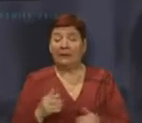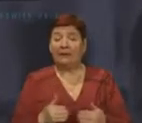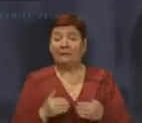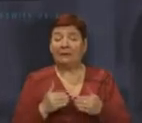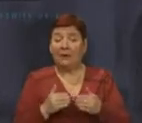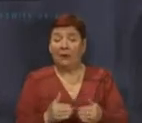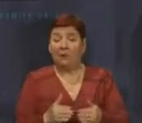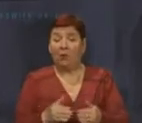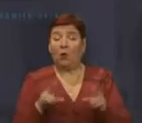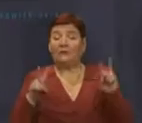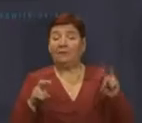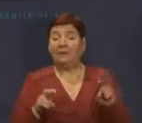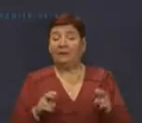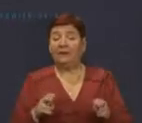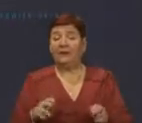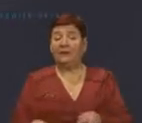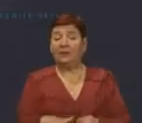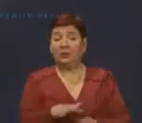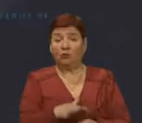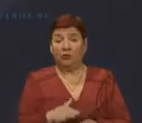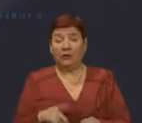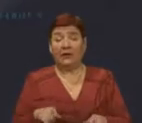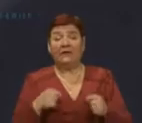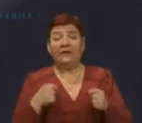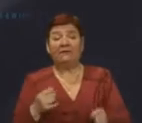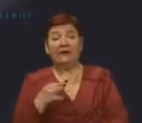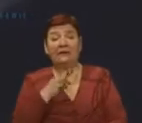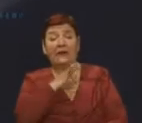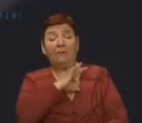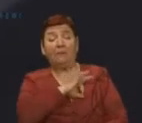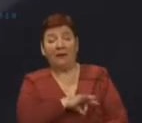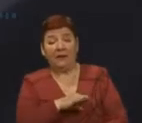типам територій. Навіщо надавати пільги